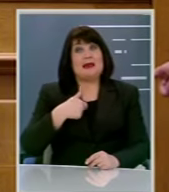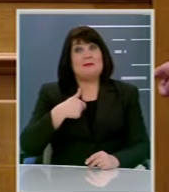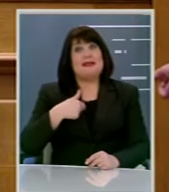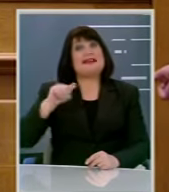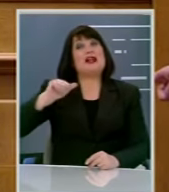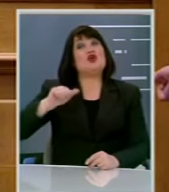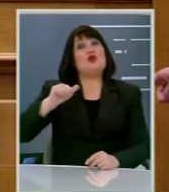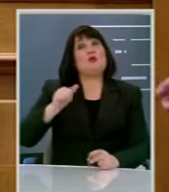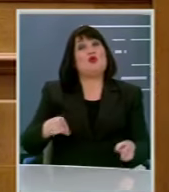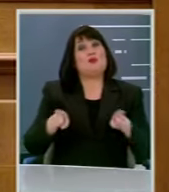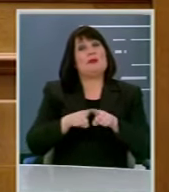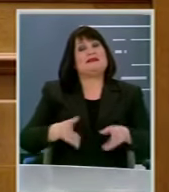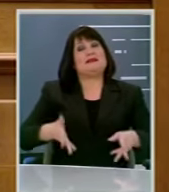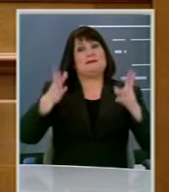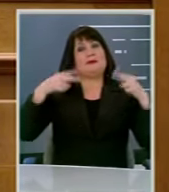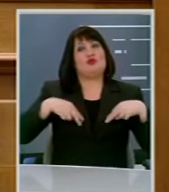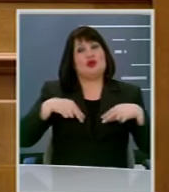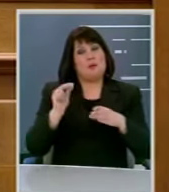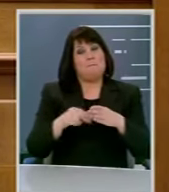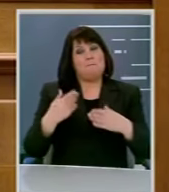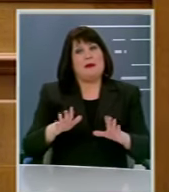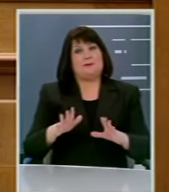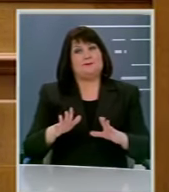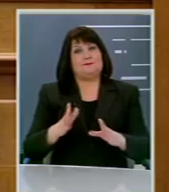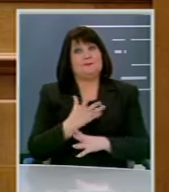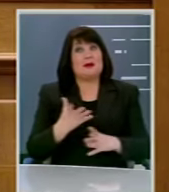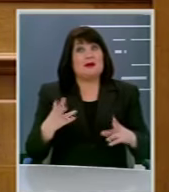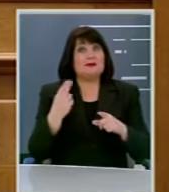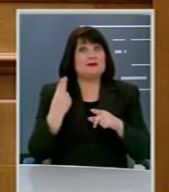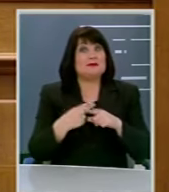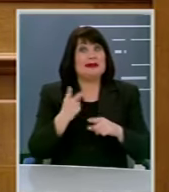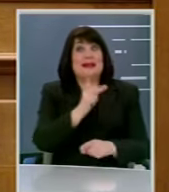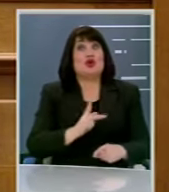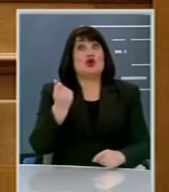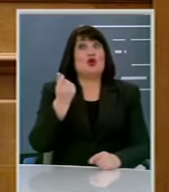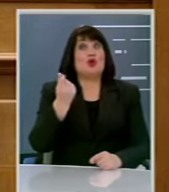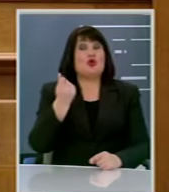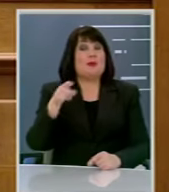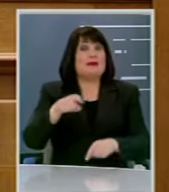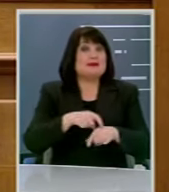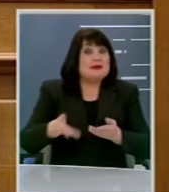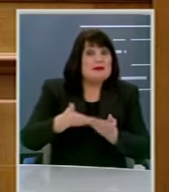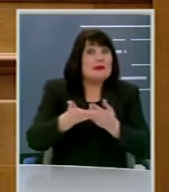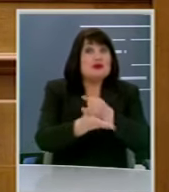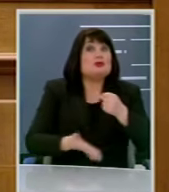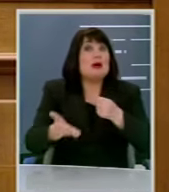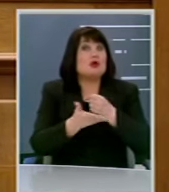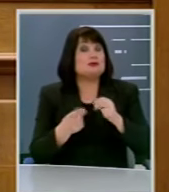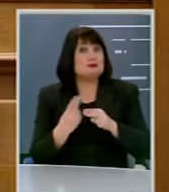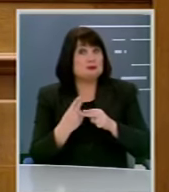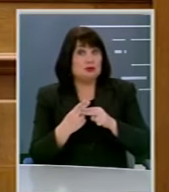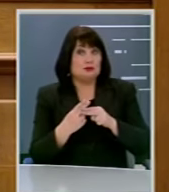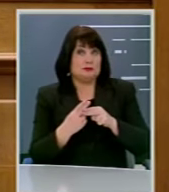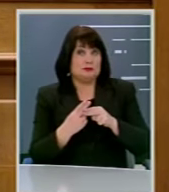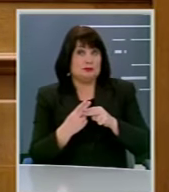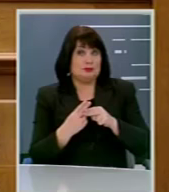Αντωνοπούλου που το ψήφισε προημερών. Είναι τεράστιο εργαλείο κοινωνική οικονομία αυτή τη στιγμή για να βοηθηθεί ο αγροτικός κλάδος. Είναι πολύ